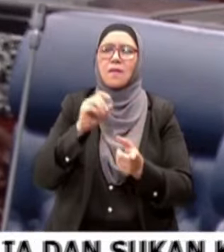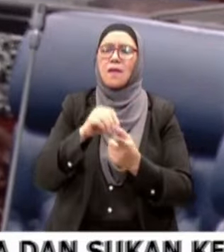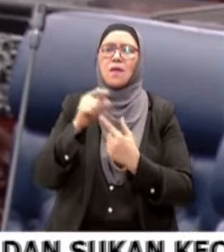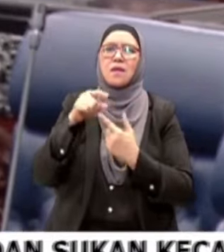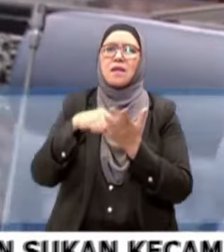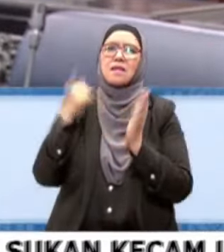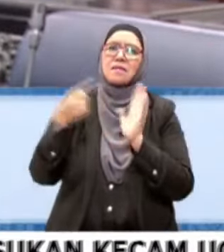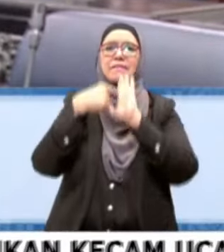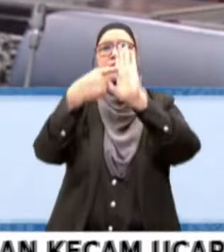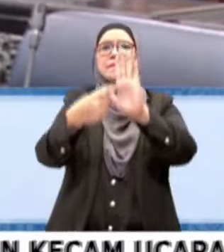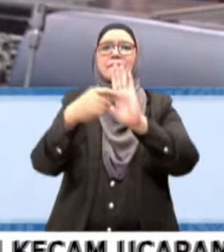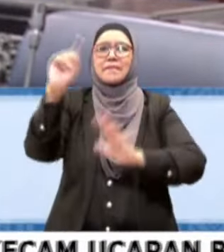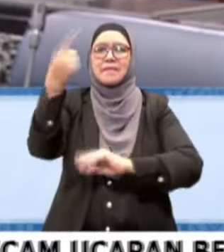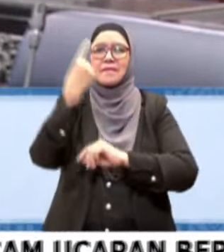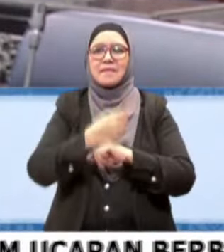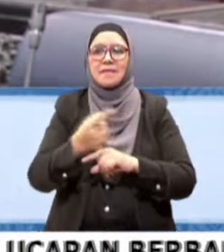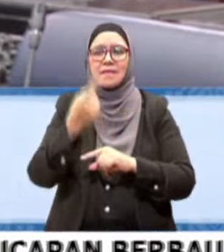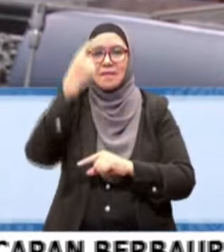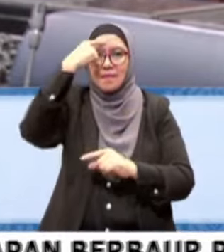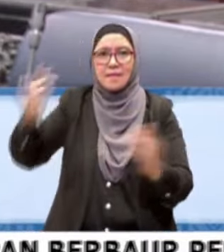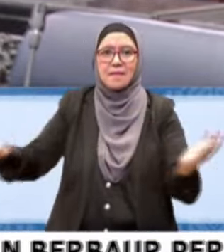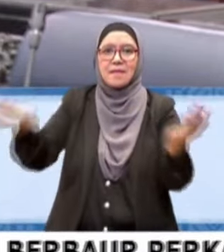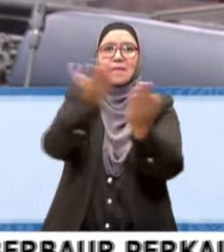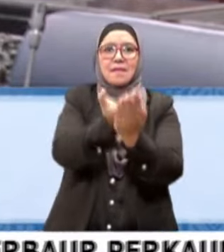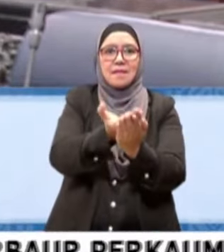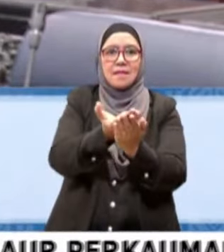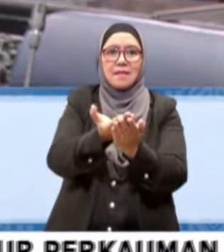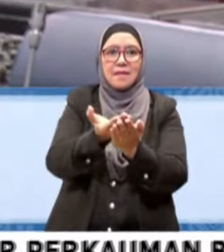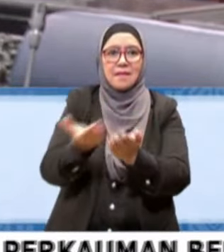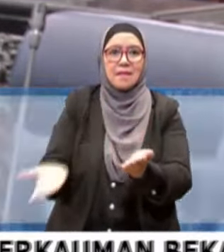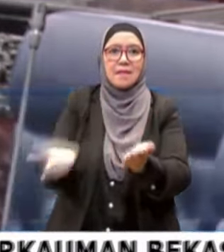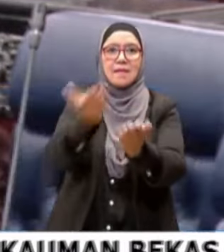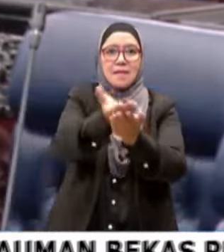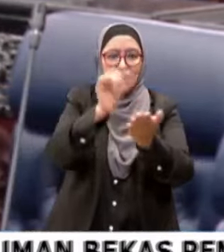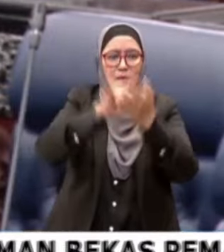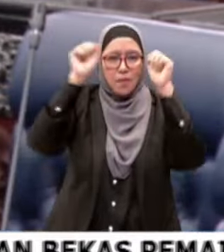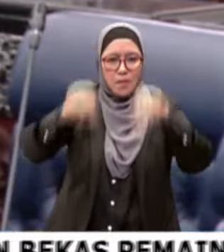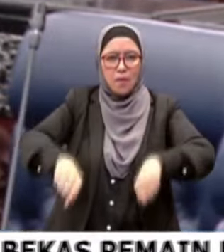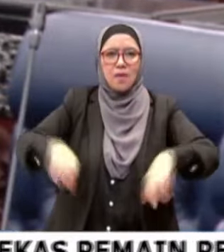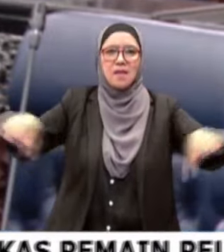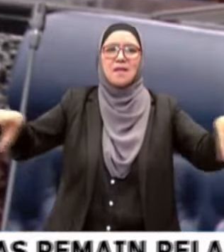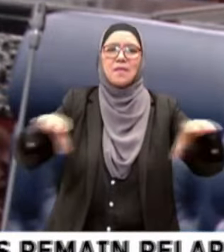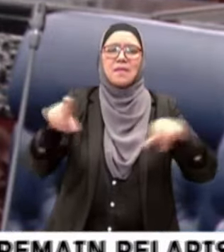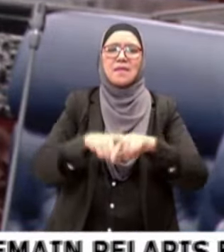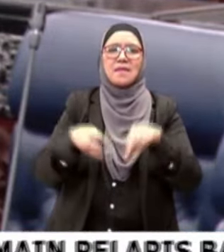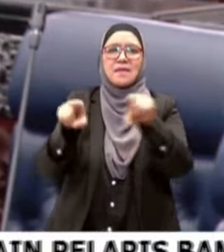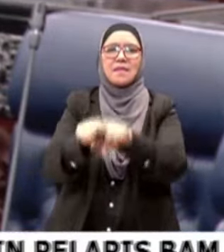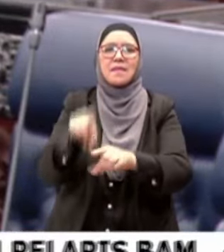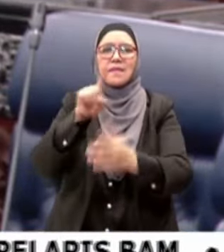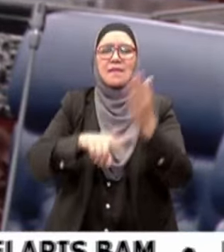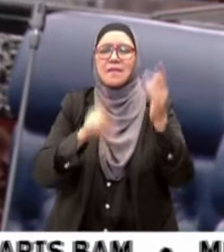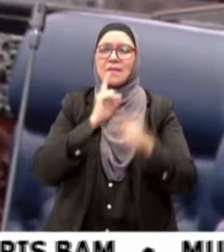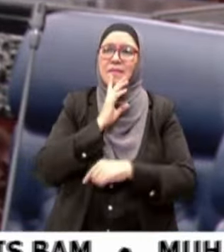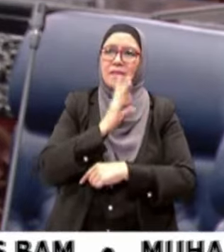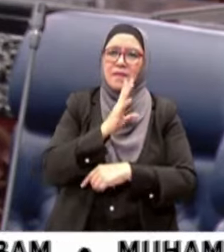supaya celananya dibawa boleh dilaksanakan seperti mana ya Ininya